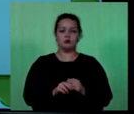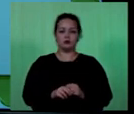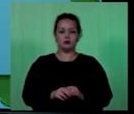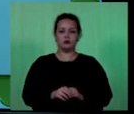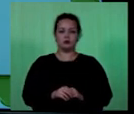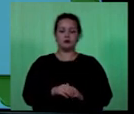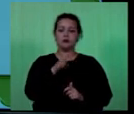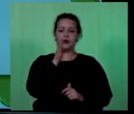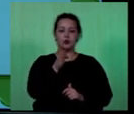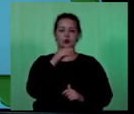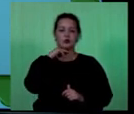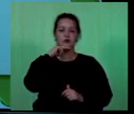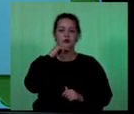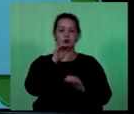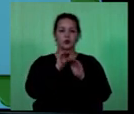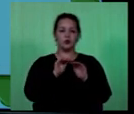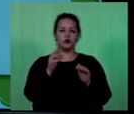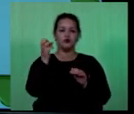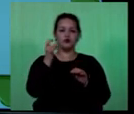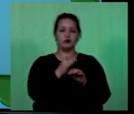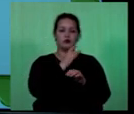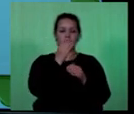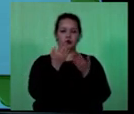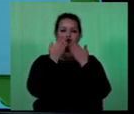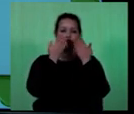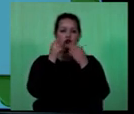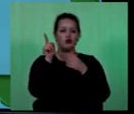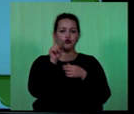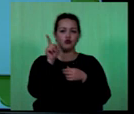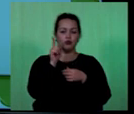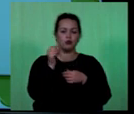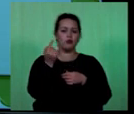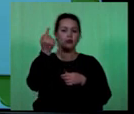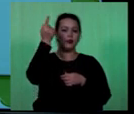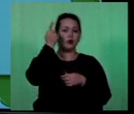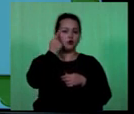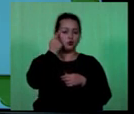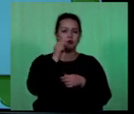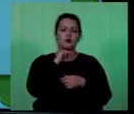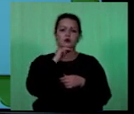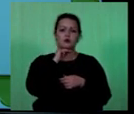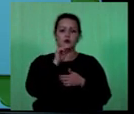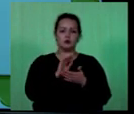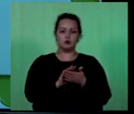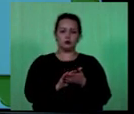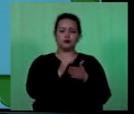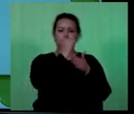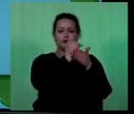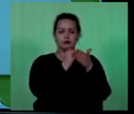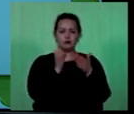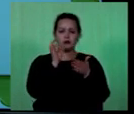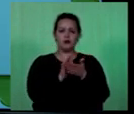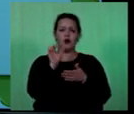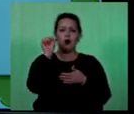будьте внимательны ребята еще раз прочитаю чтобы вы подумали внимательно вариант ответа